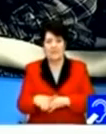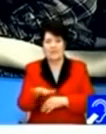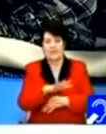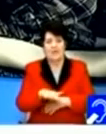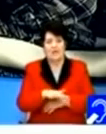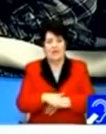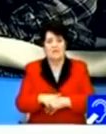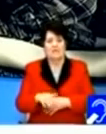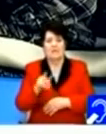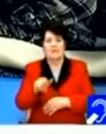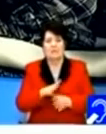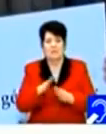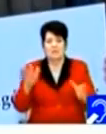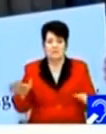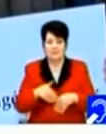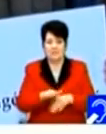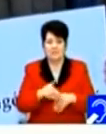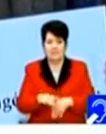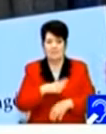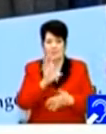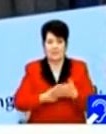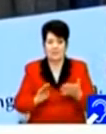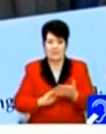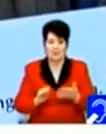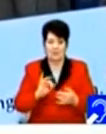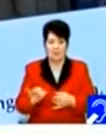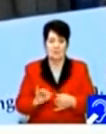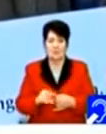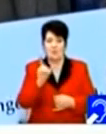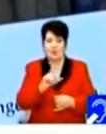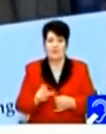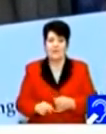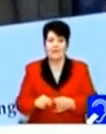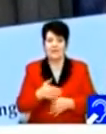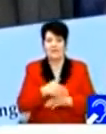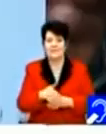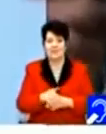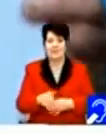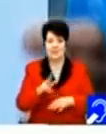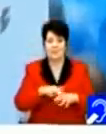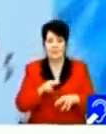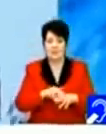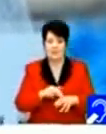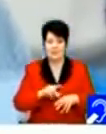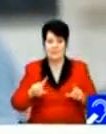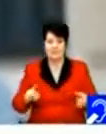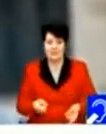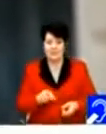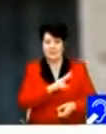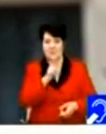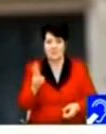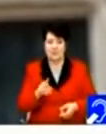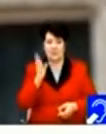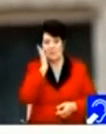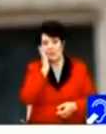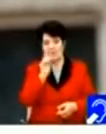publice. Majoritatea manifestanților au fost scriitori sau artiști, dar și oameni ai străzii. De astăzi, poliția îi poate aresta pe cei care dorm în stradă sau